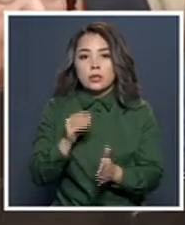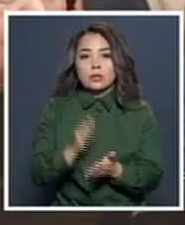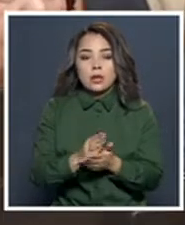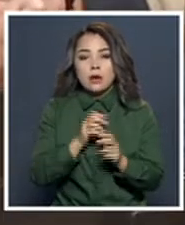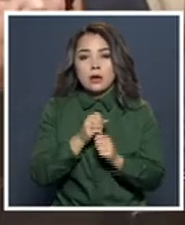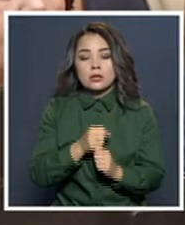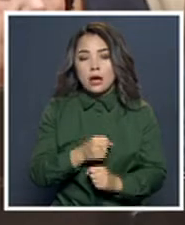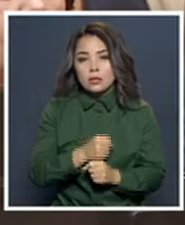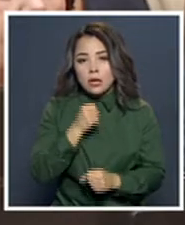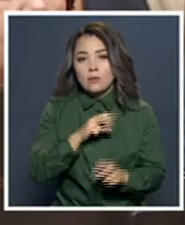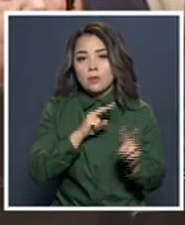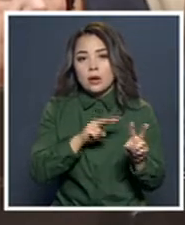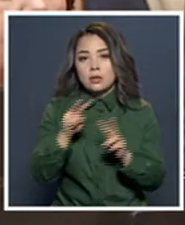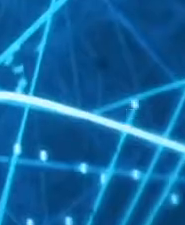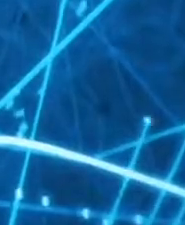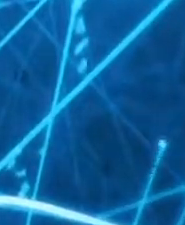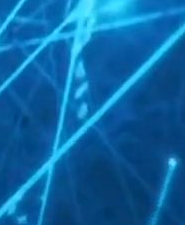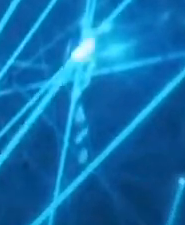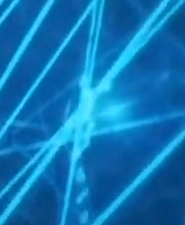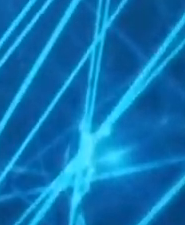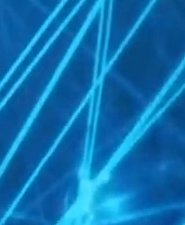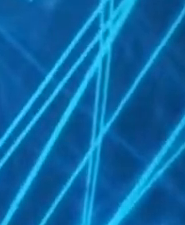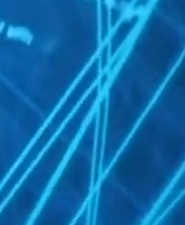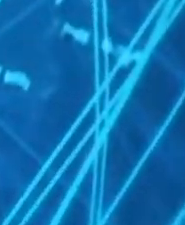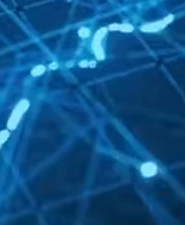бақылауға алынады.